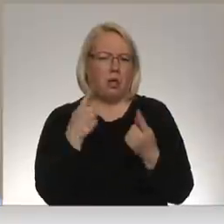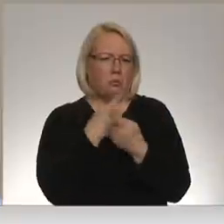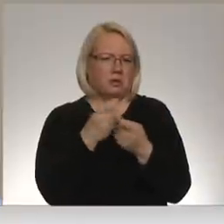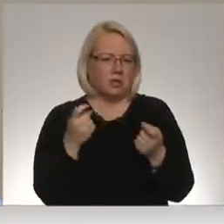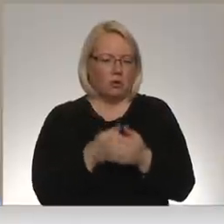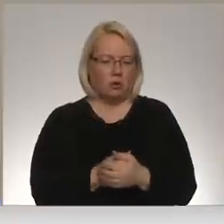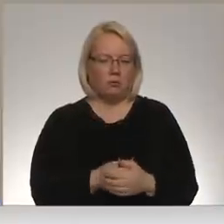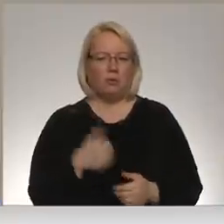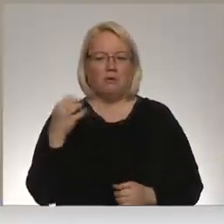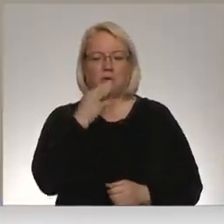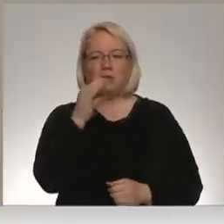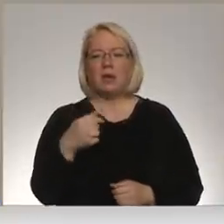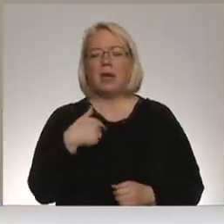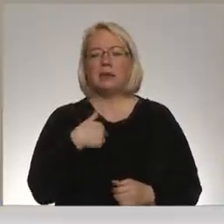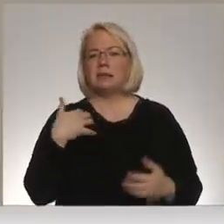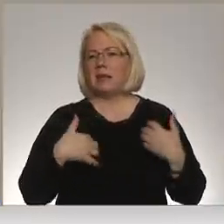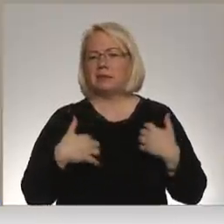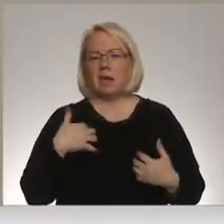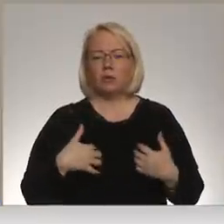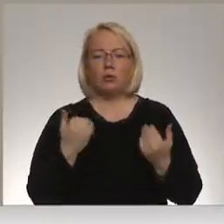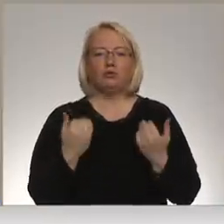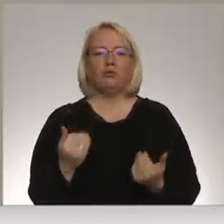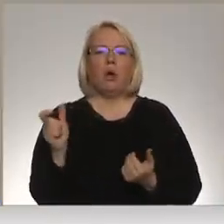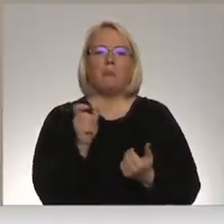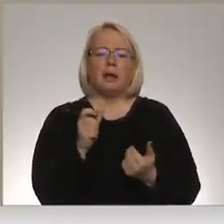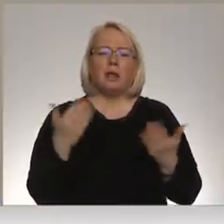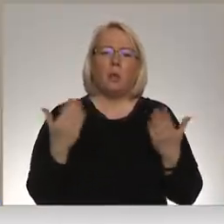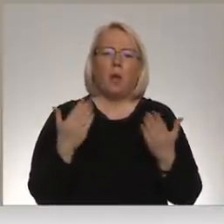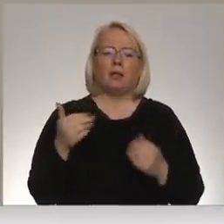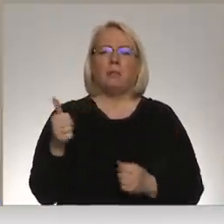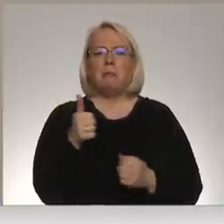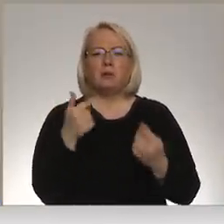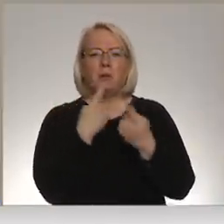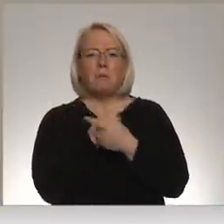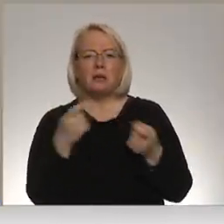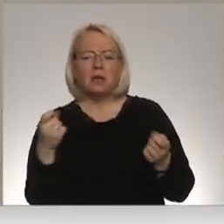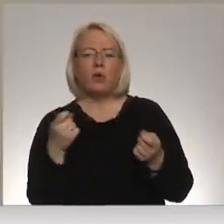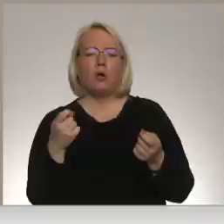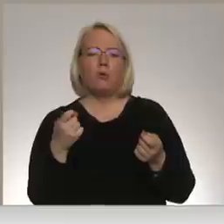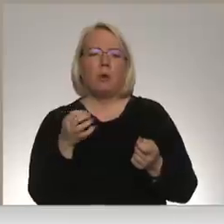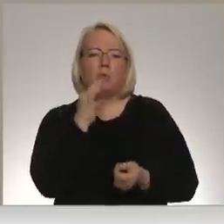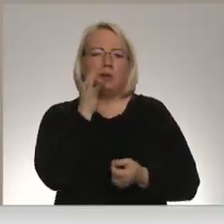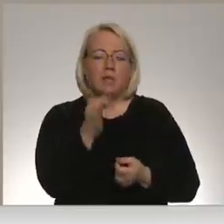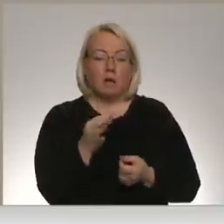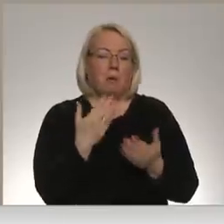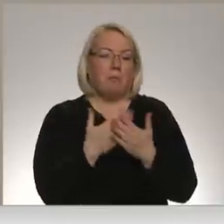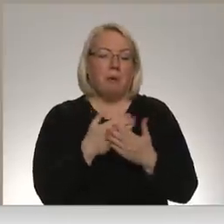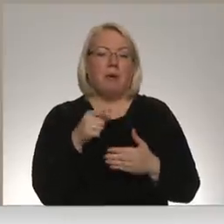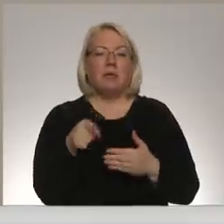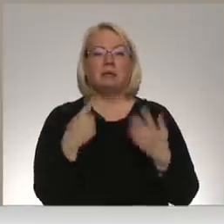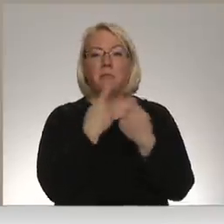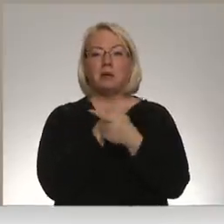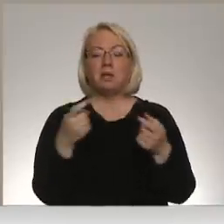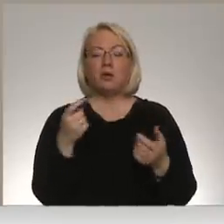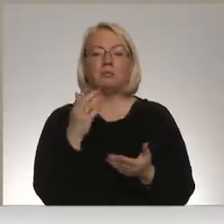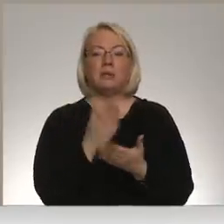Godīgi sakot, es nesteiktos šobrīd ar kaut kādiem īpašiem šīta paziņojuma tulkojumiem, jo pirmkārt šis paziņojums tika